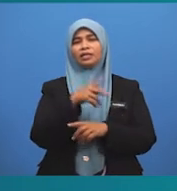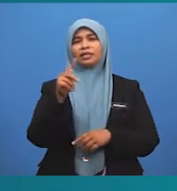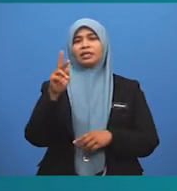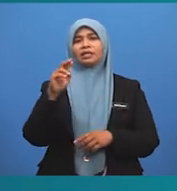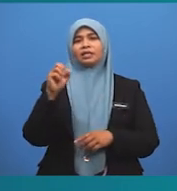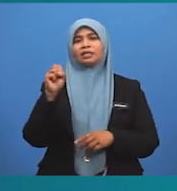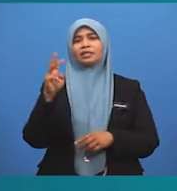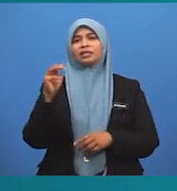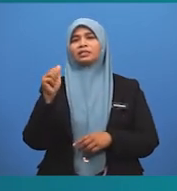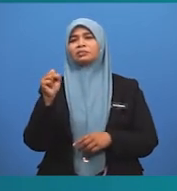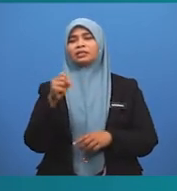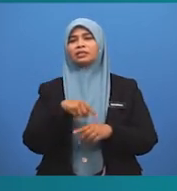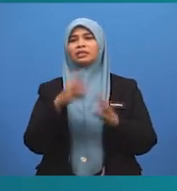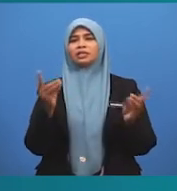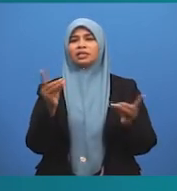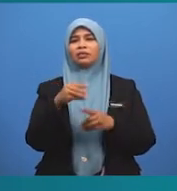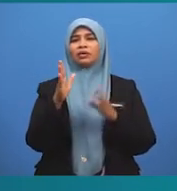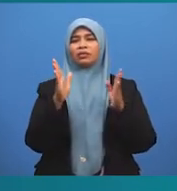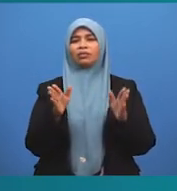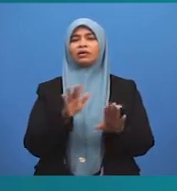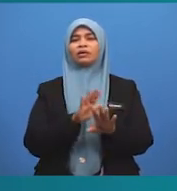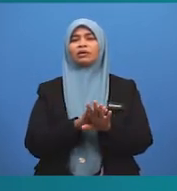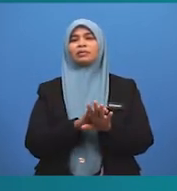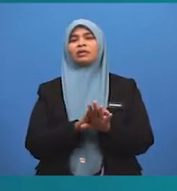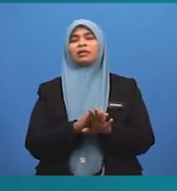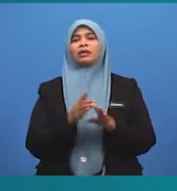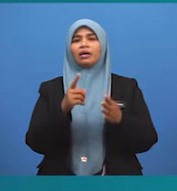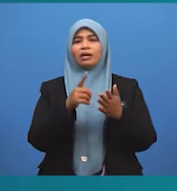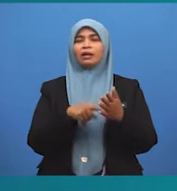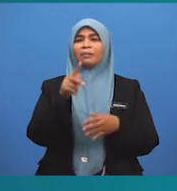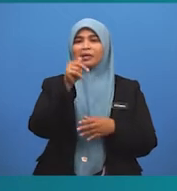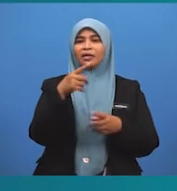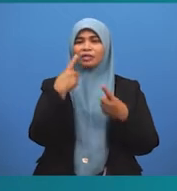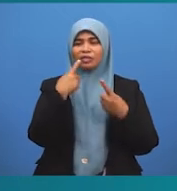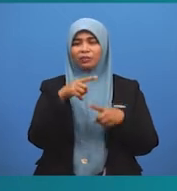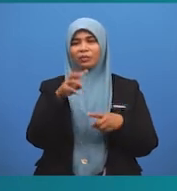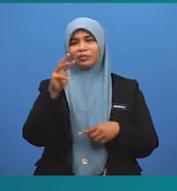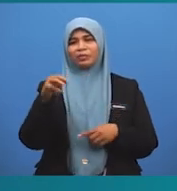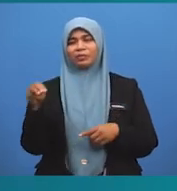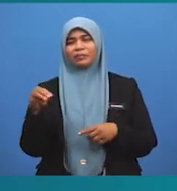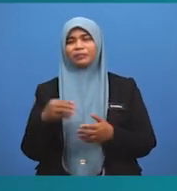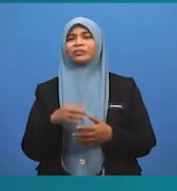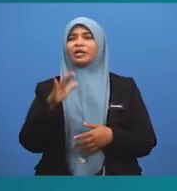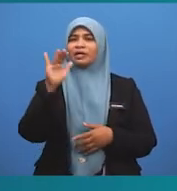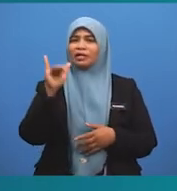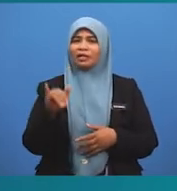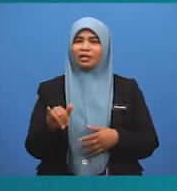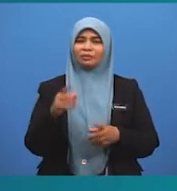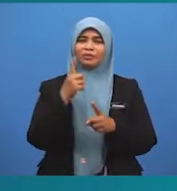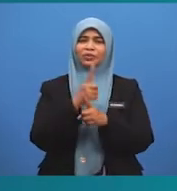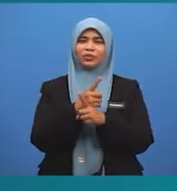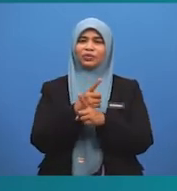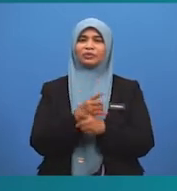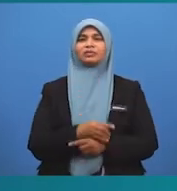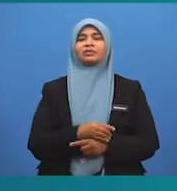Hari Krismas di Dewan Orang Ramai. Apakah jawapannya, murid-murid? Ya,